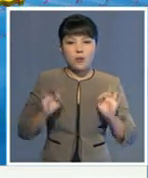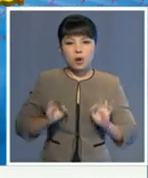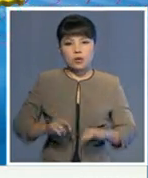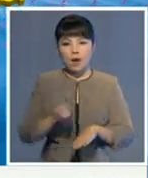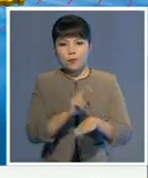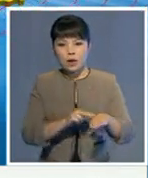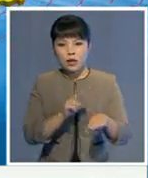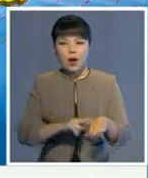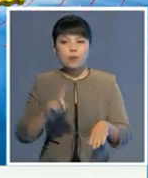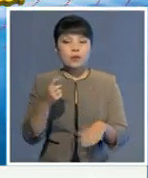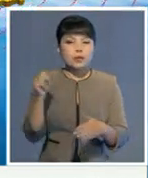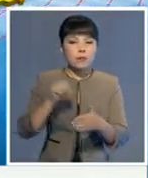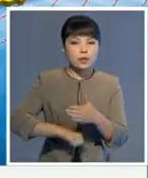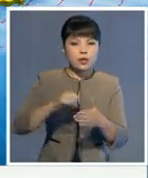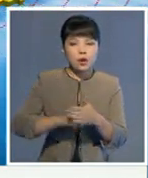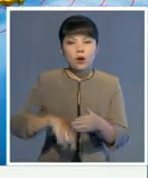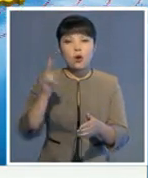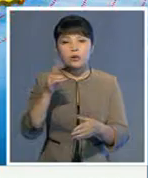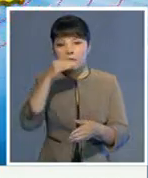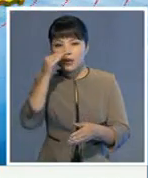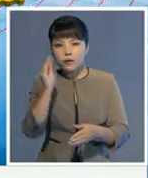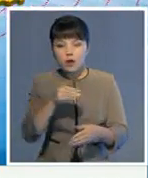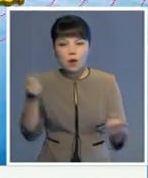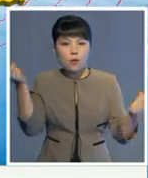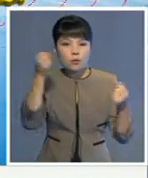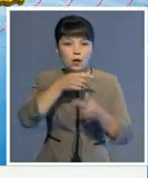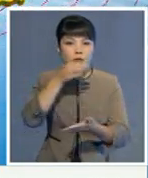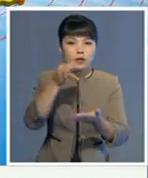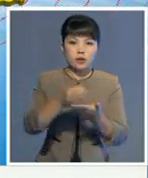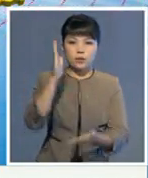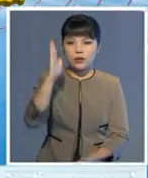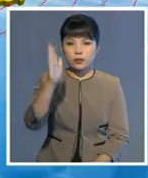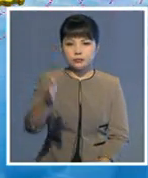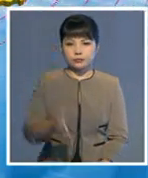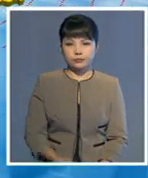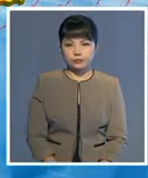полицейлер жол апаты неден және қай көлік жүргізушісінің қателігінен болғанын анықтауға кірісіп кетті.